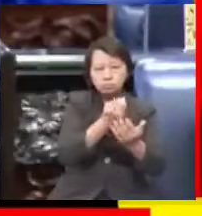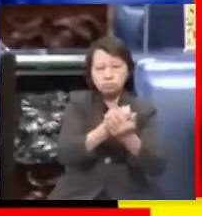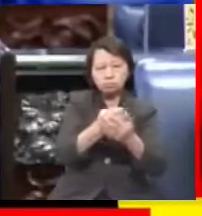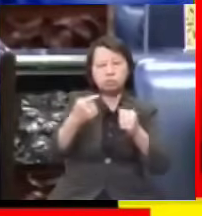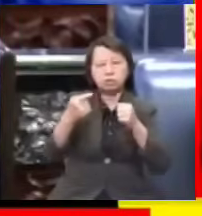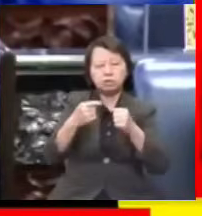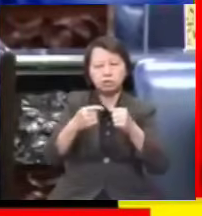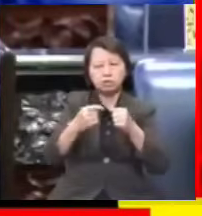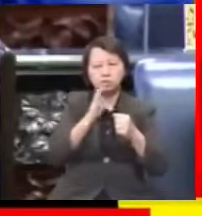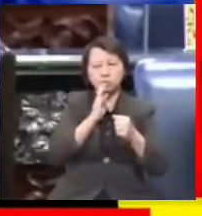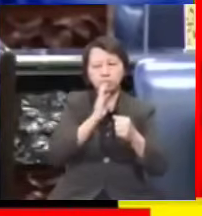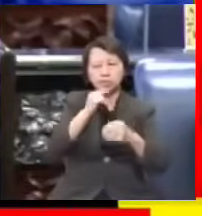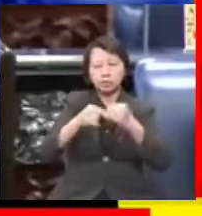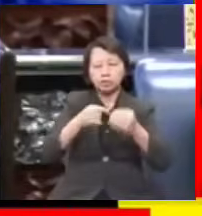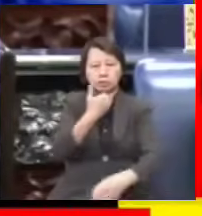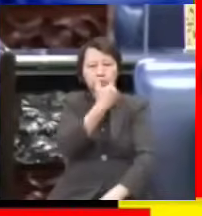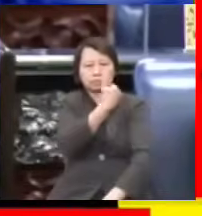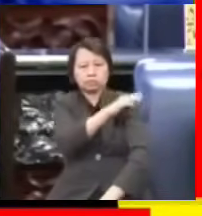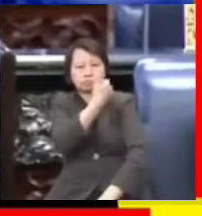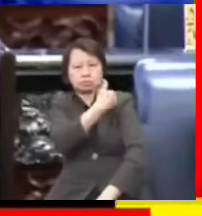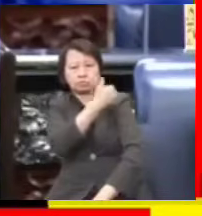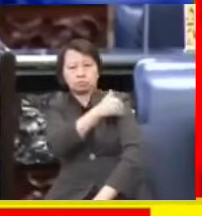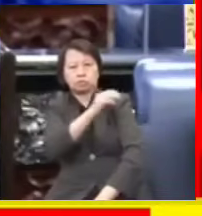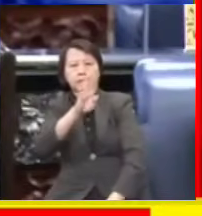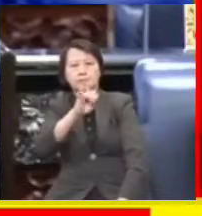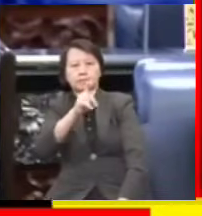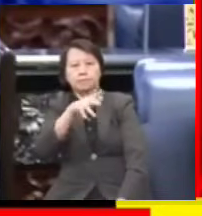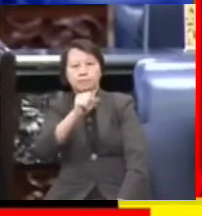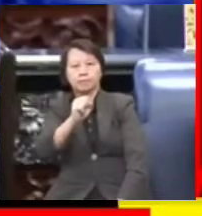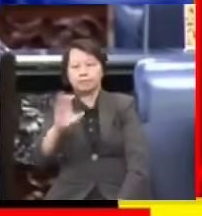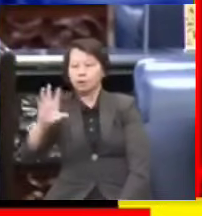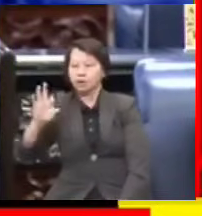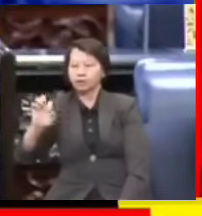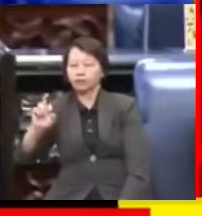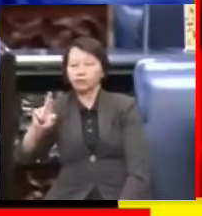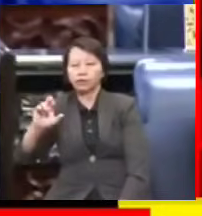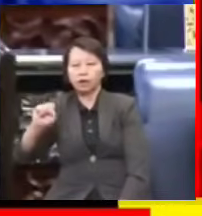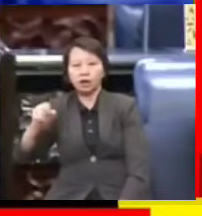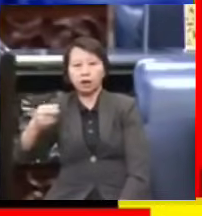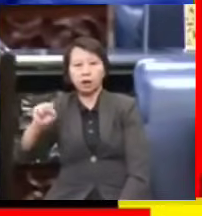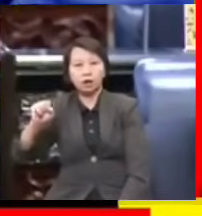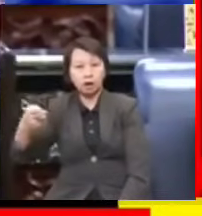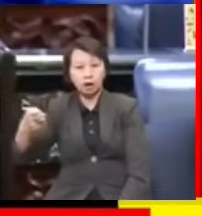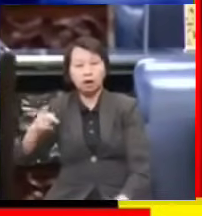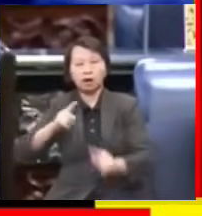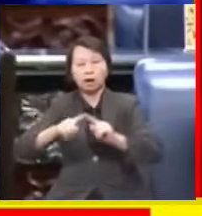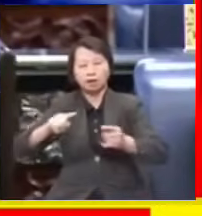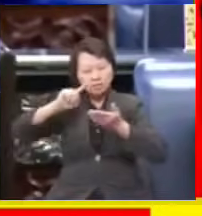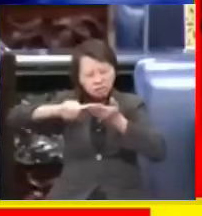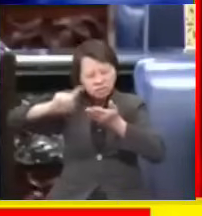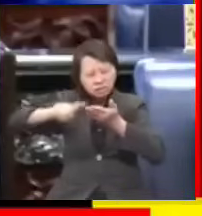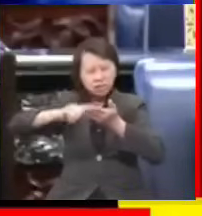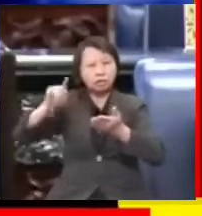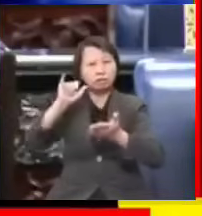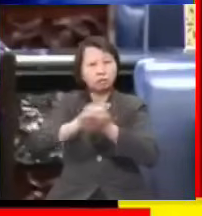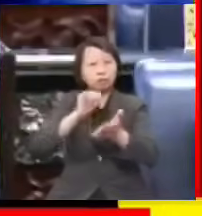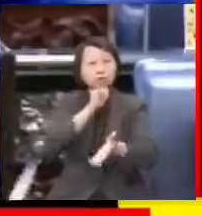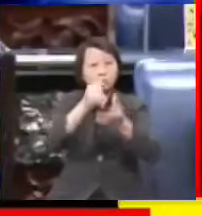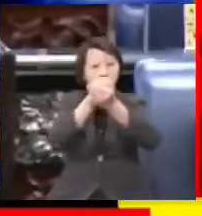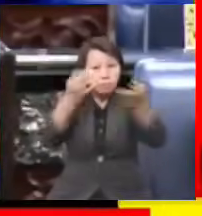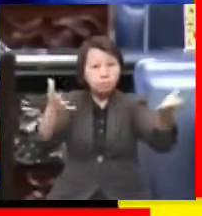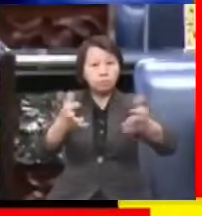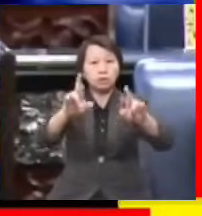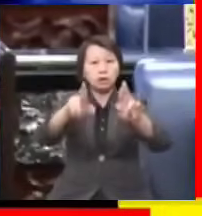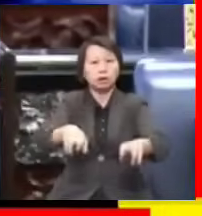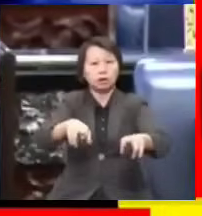mengenai bekas ataupun mengenai Farhash, individu dinamakan ini. Tetapi hasil semakan ini tidak diumumkan kepada